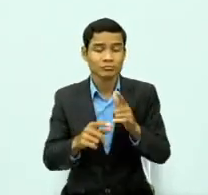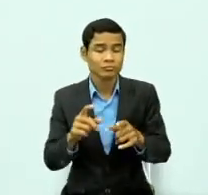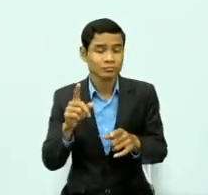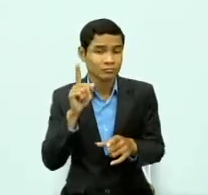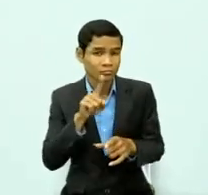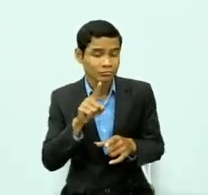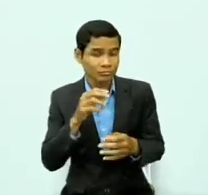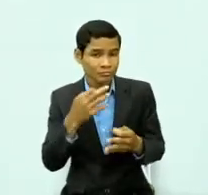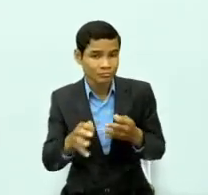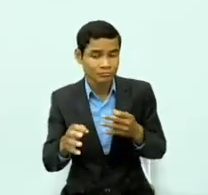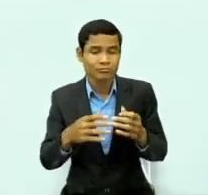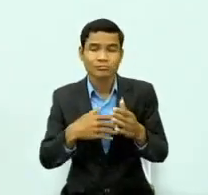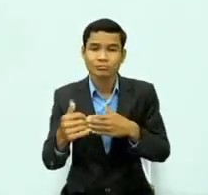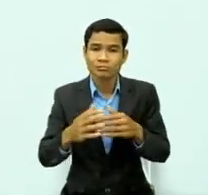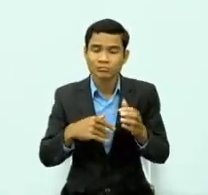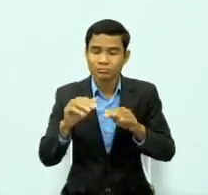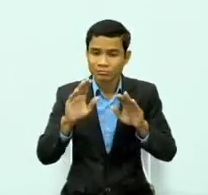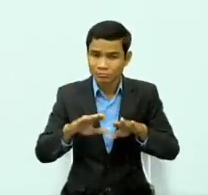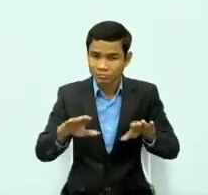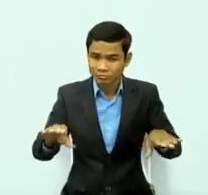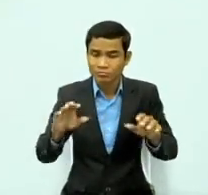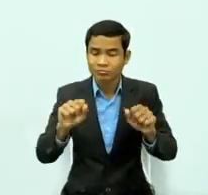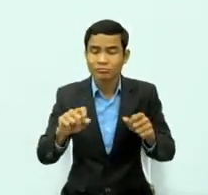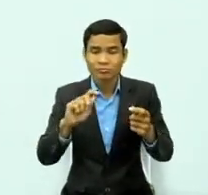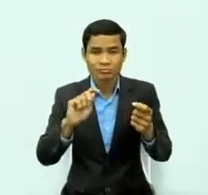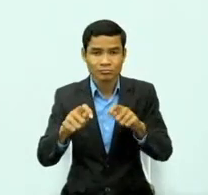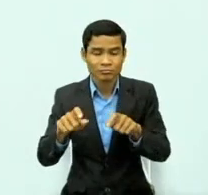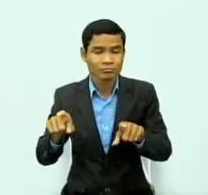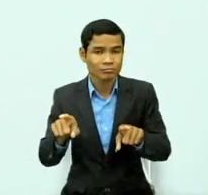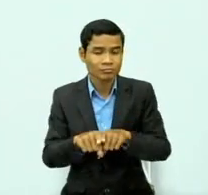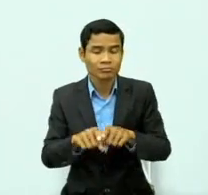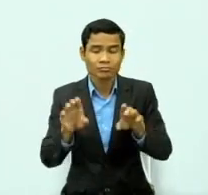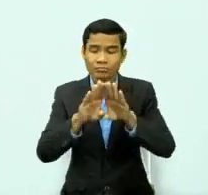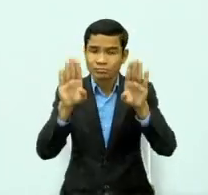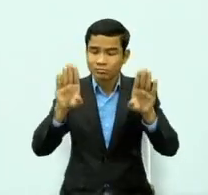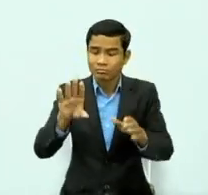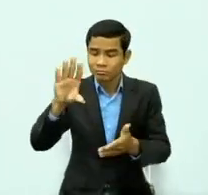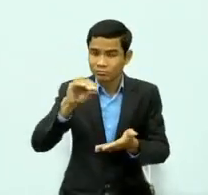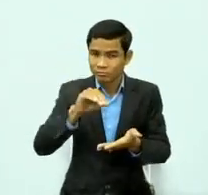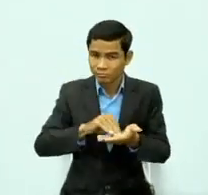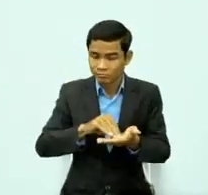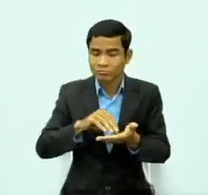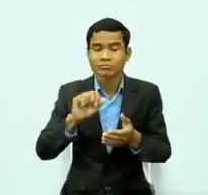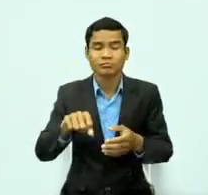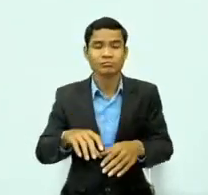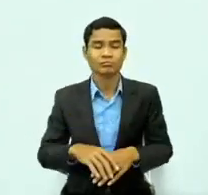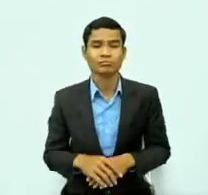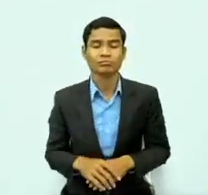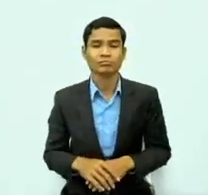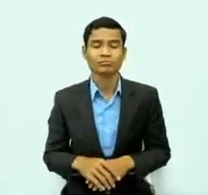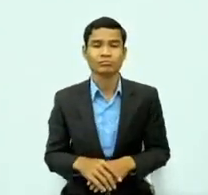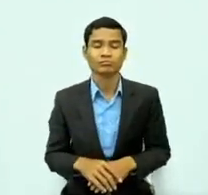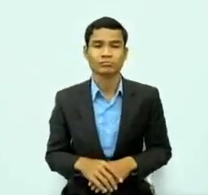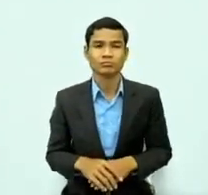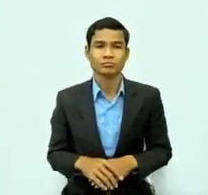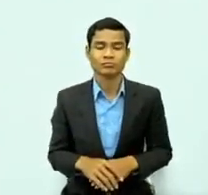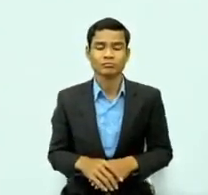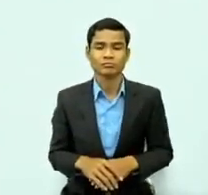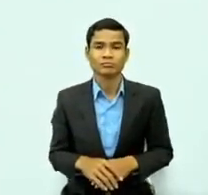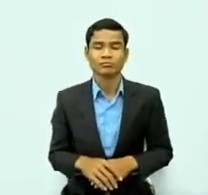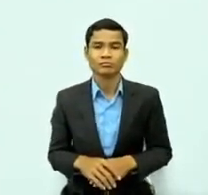ត្រឹមត្រូវទេកូនកូនអាចកែតម្រូវឲ្យត្រូវទៅតាមអ្នកគ្រូនៅលើក្តារខៀន